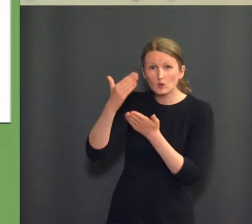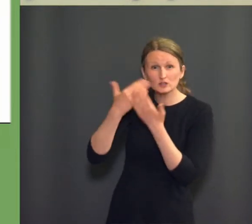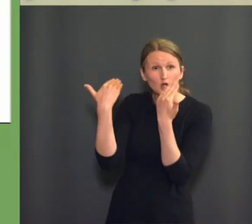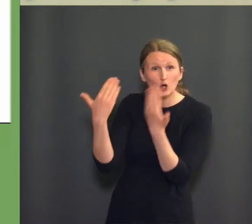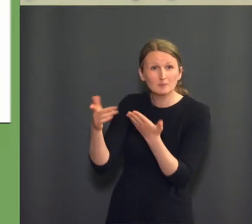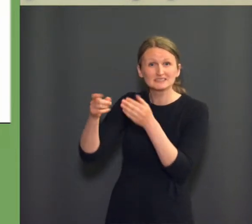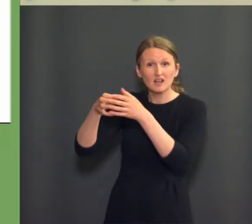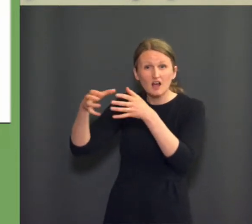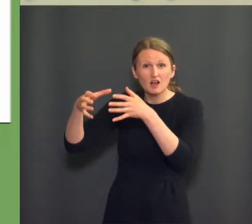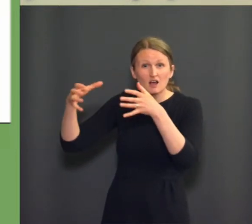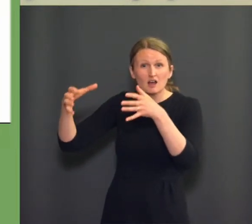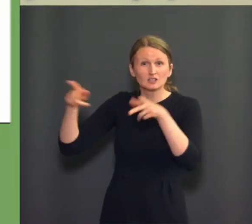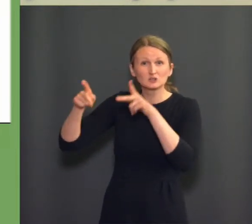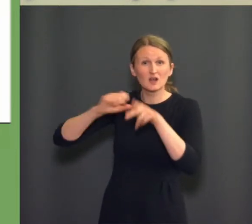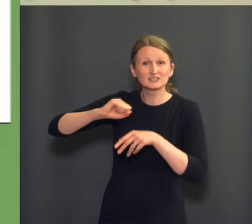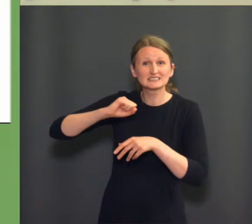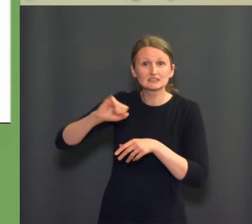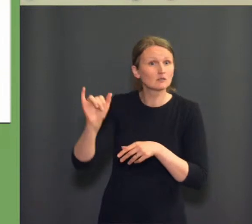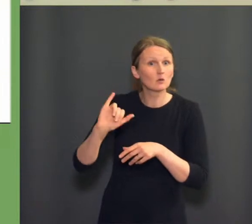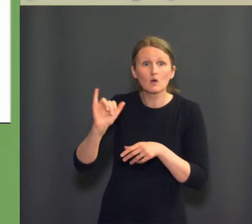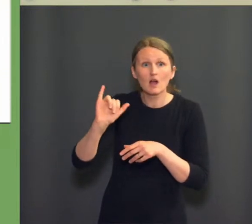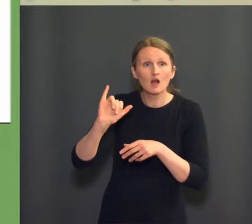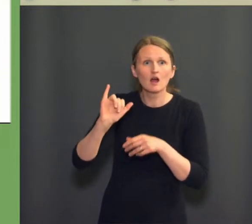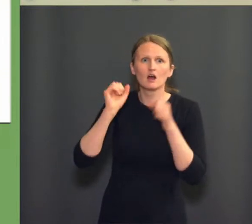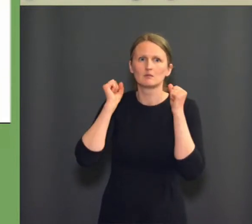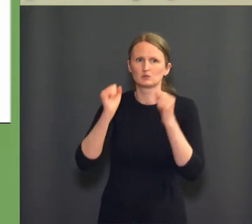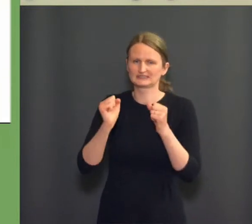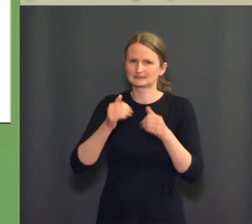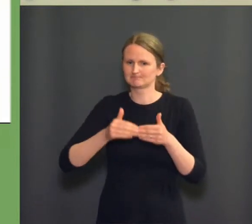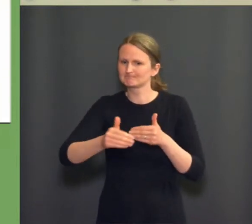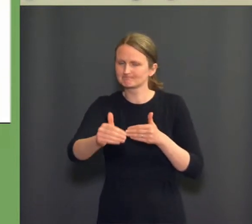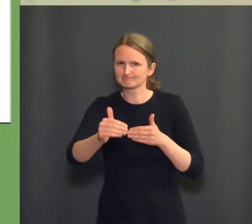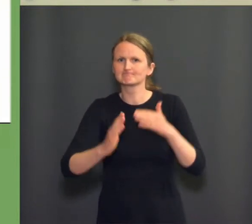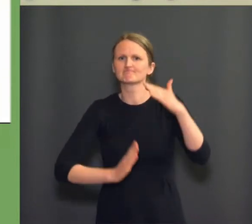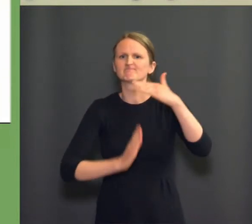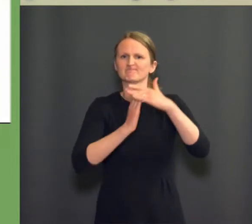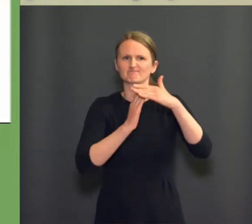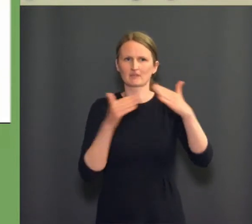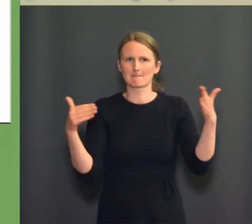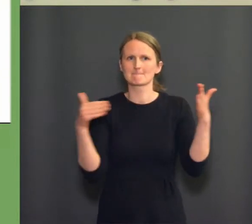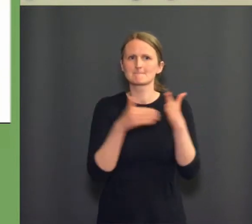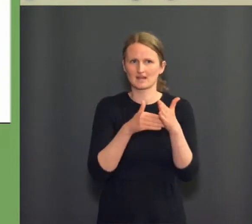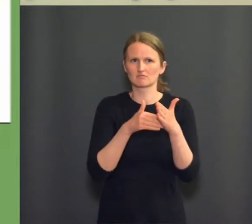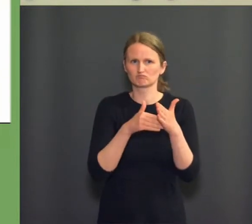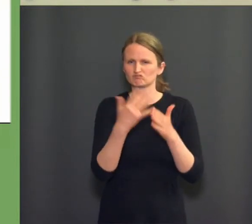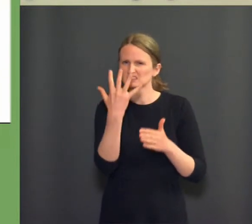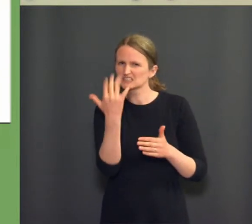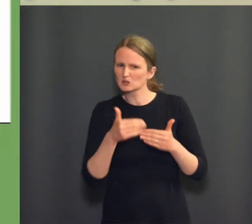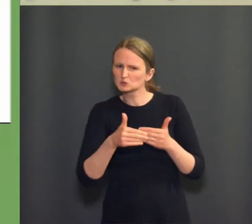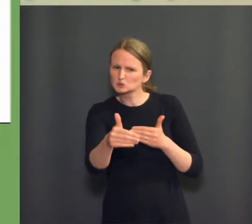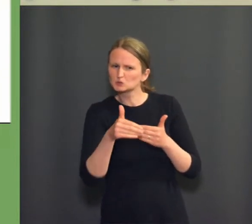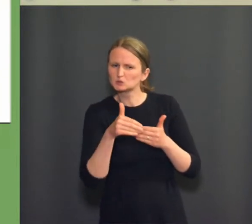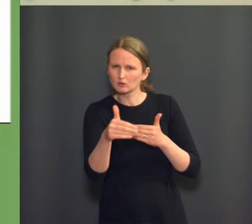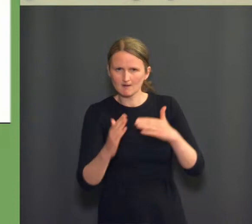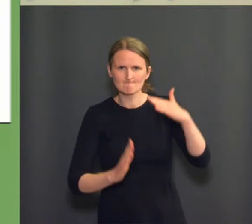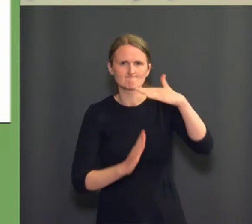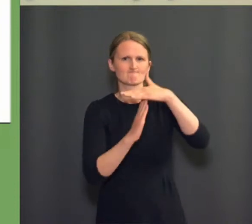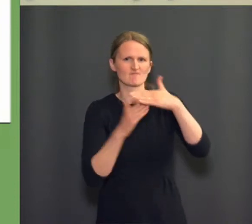le seuil des 1000 patients en soins intensifs en ayant les 5 jours, c'est-à-dire au courant de la semaine